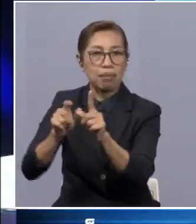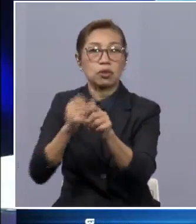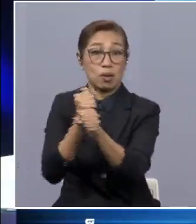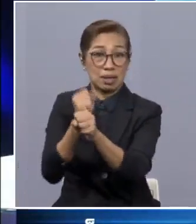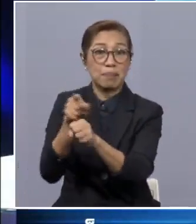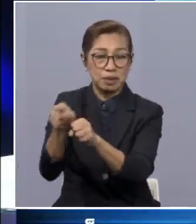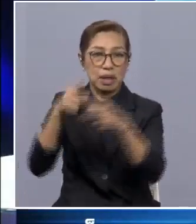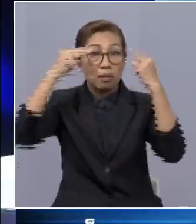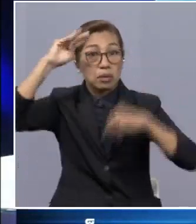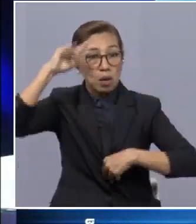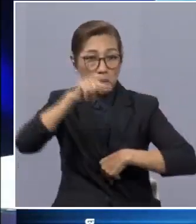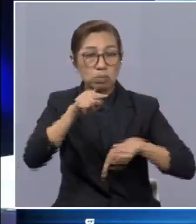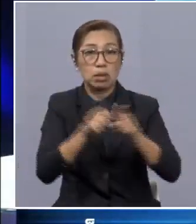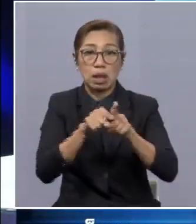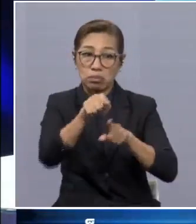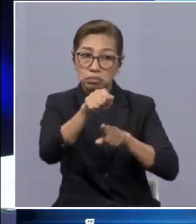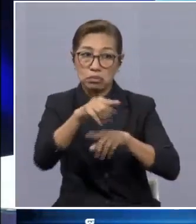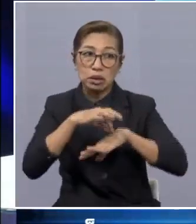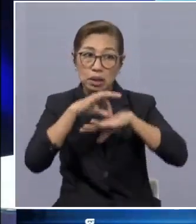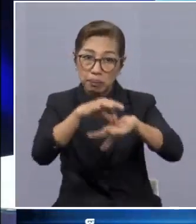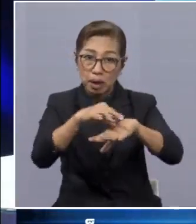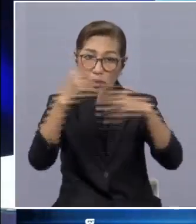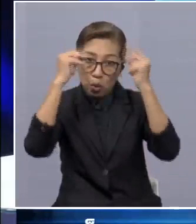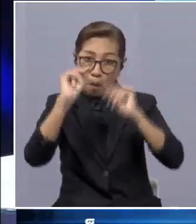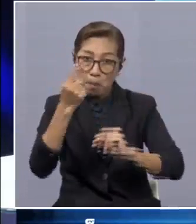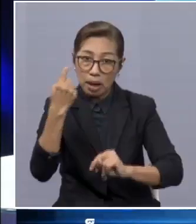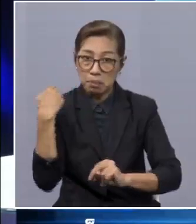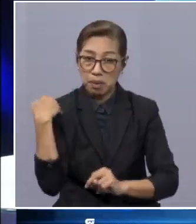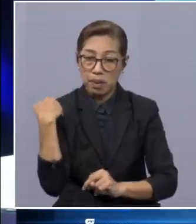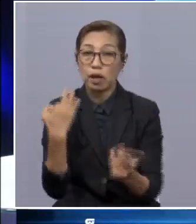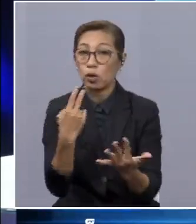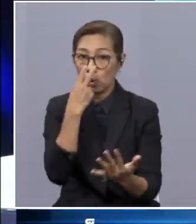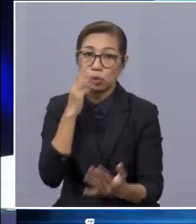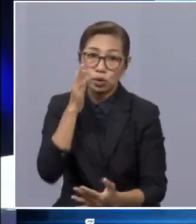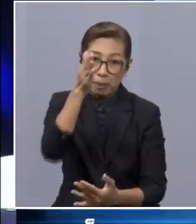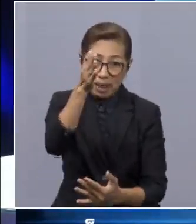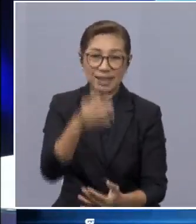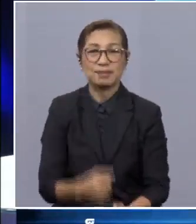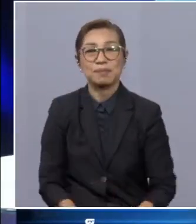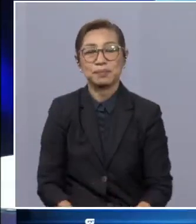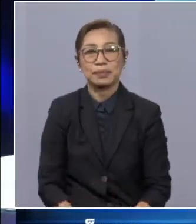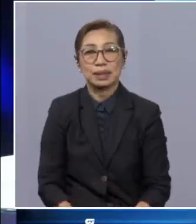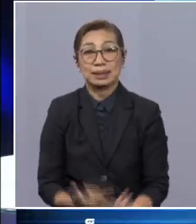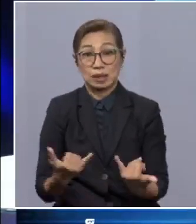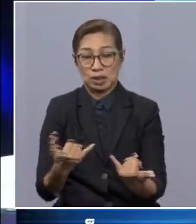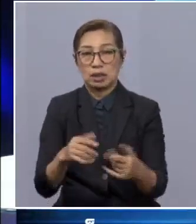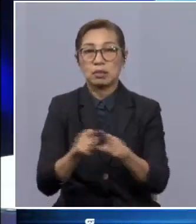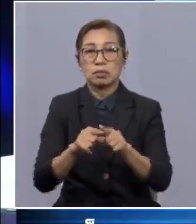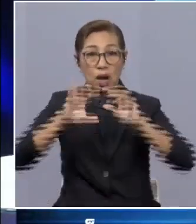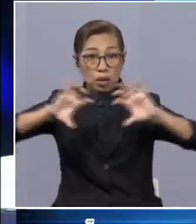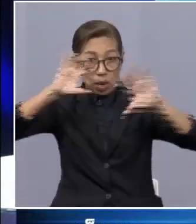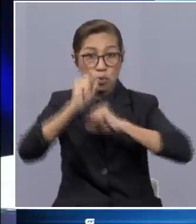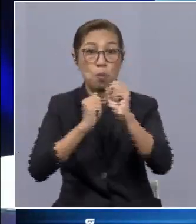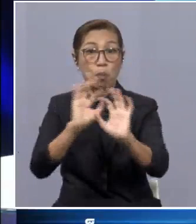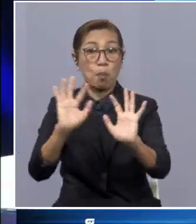ว่าจะกลับมาได้นั่งเป็นนายกรัฐมนตรีต่ออีกหรือไม่เนี่ยนะครับดูเรื่องนี้กันหน่อยครับช่วงนี้หลังจากที่ยุบสภากันแล้วหลาย